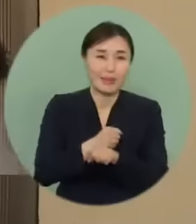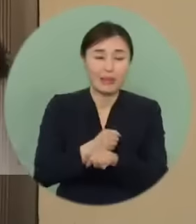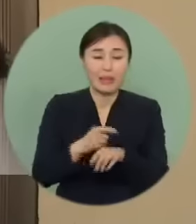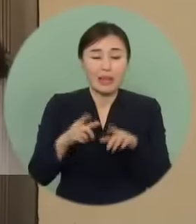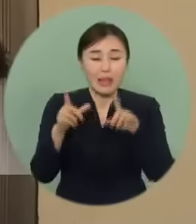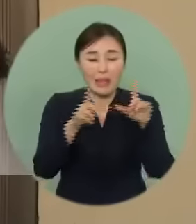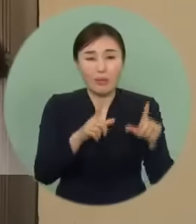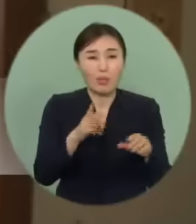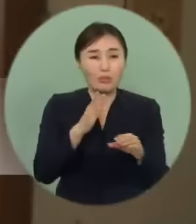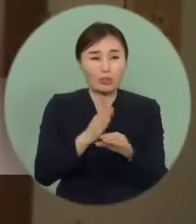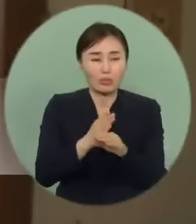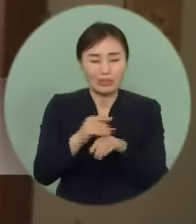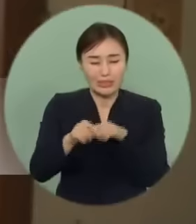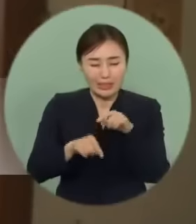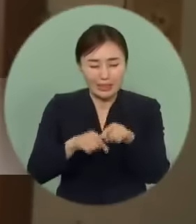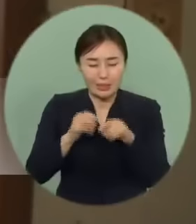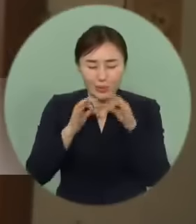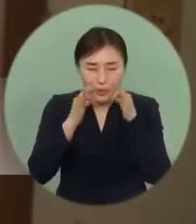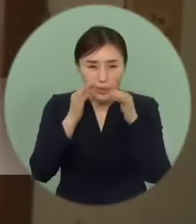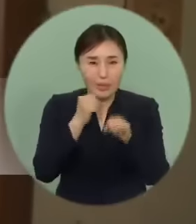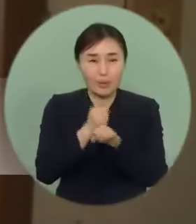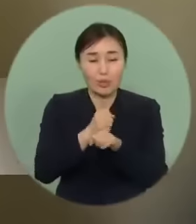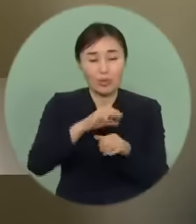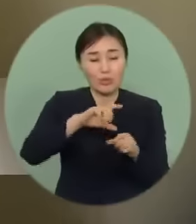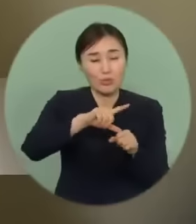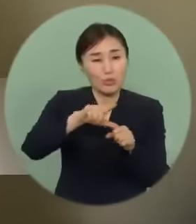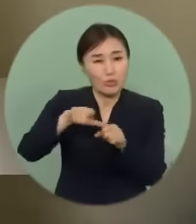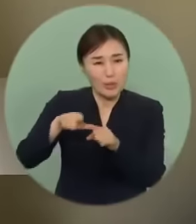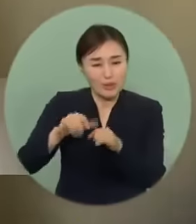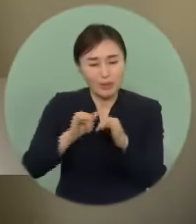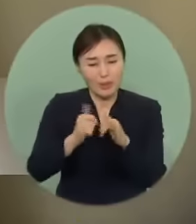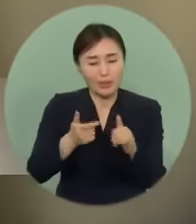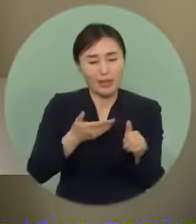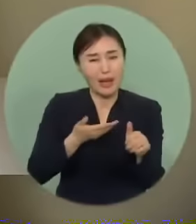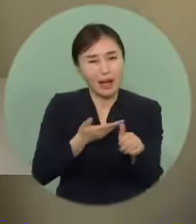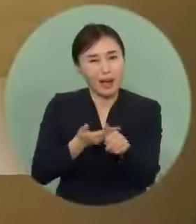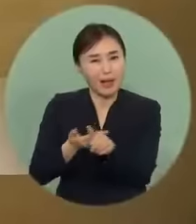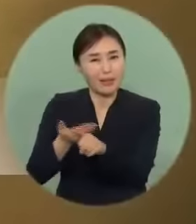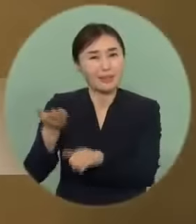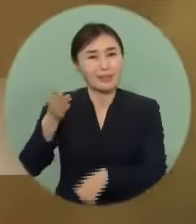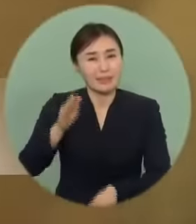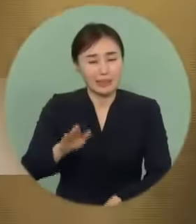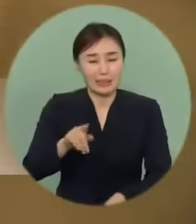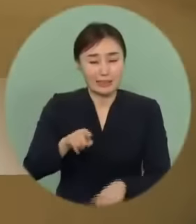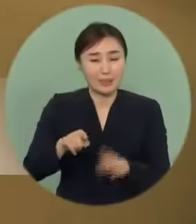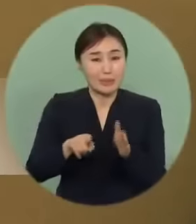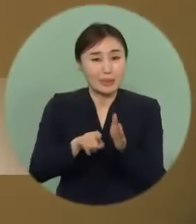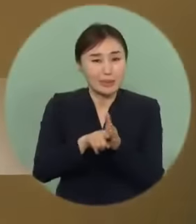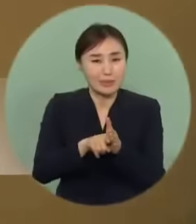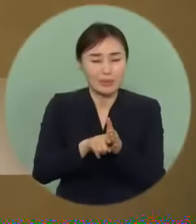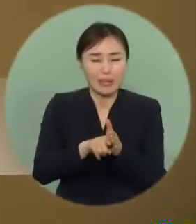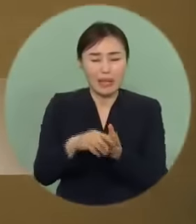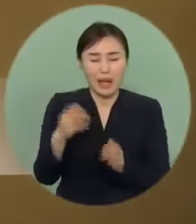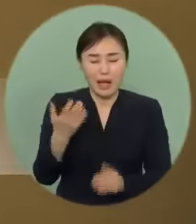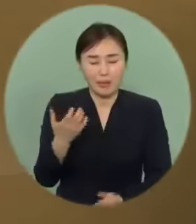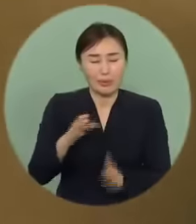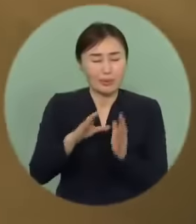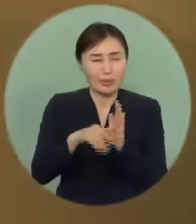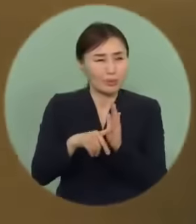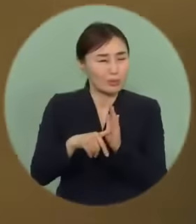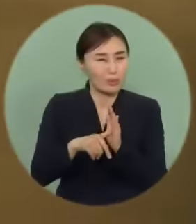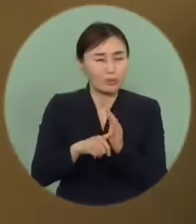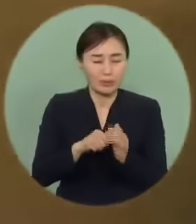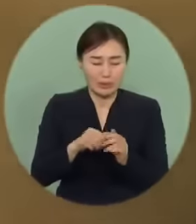있는 환경운동을 실천해왔고 주위 사람들에게도 권유해왔는데 이 신념은 투병 생활을 하면서도